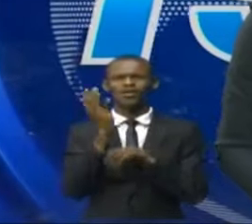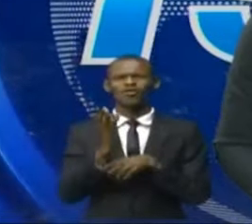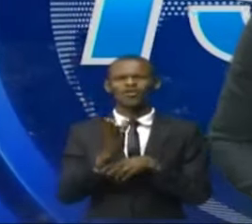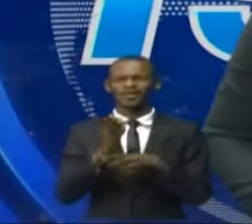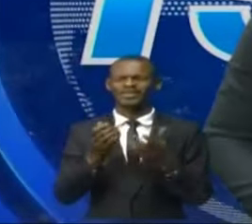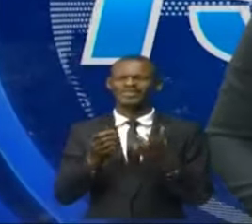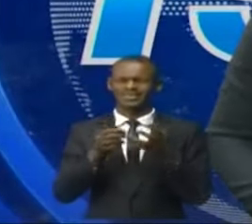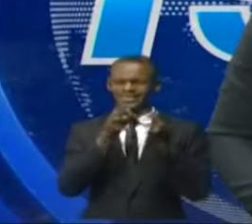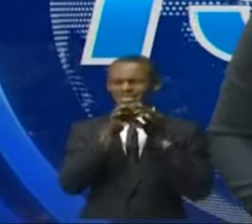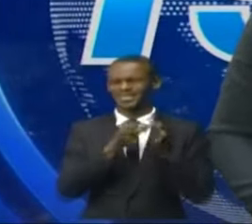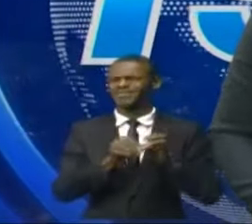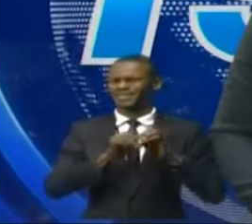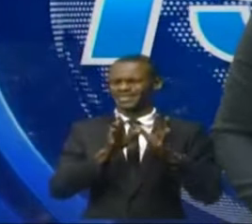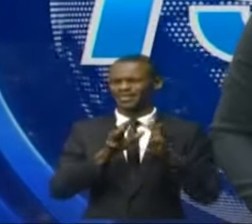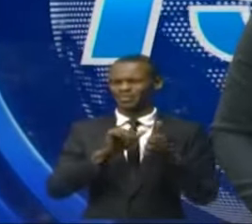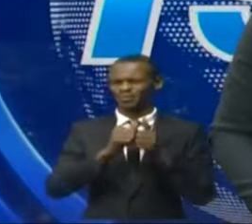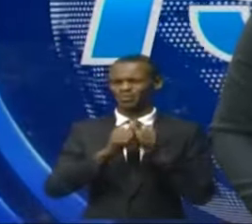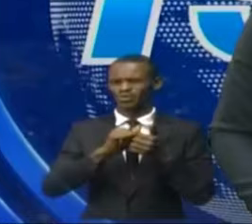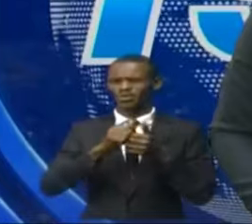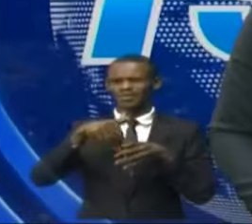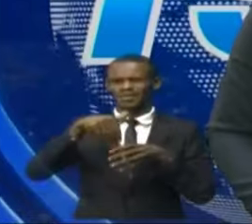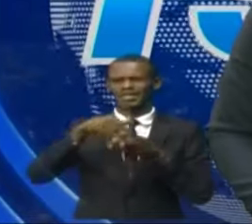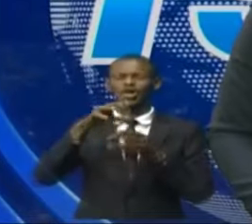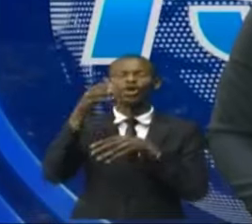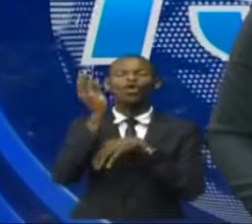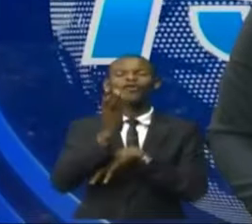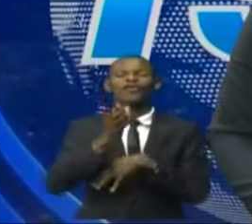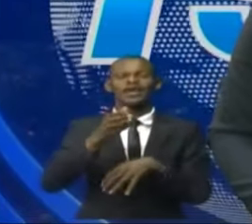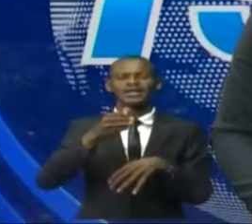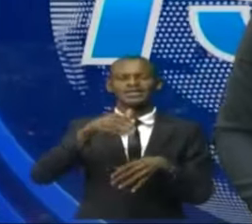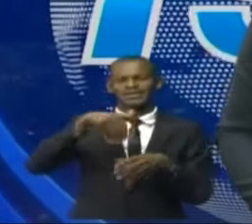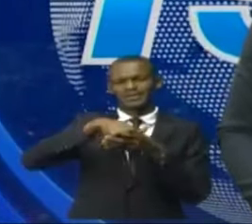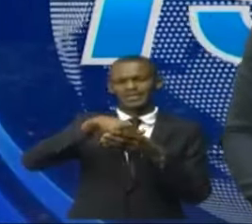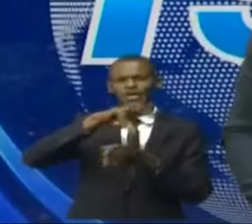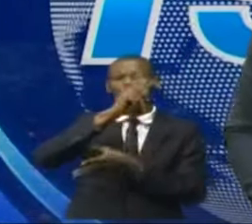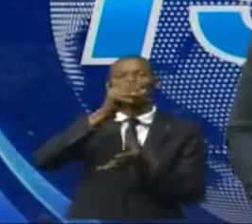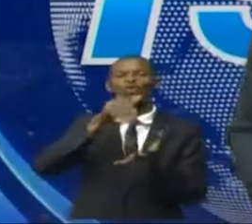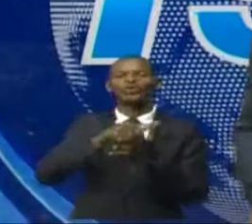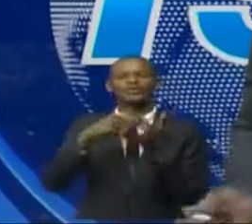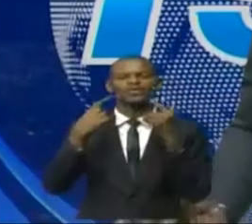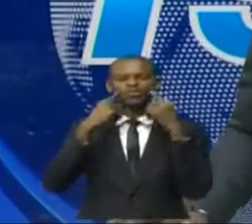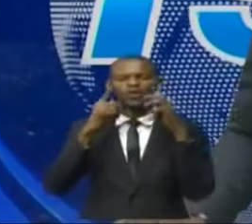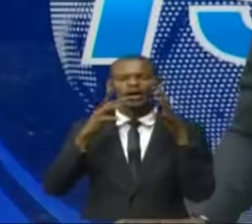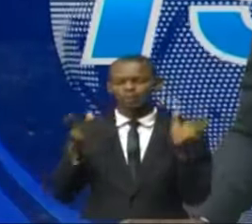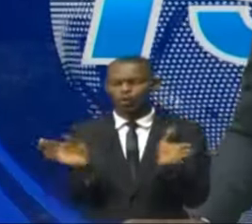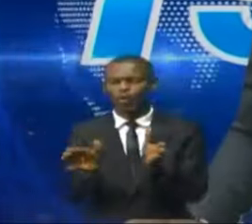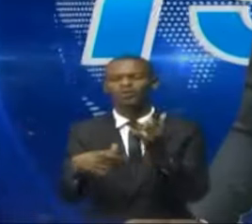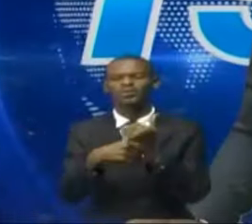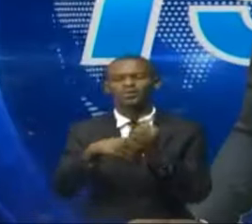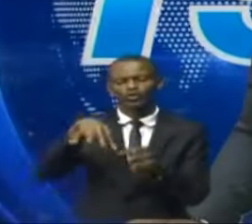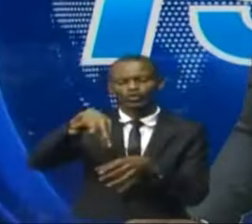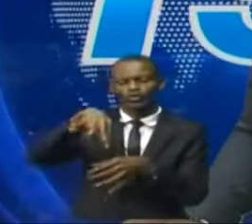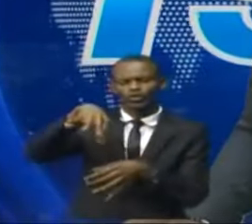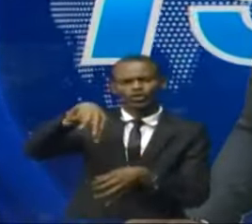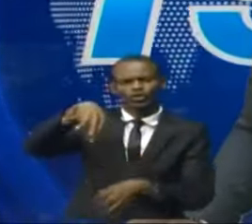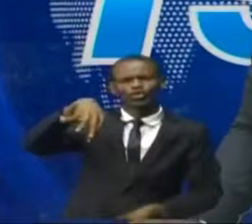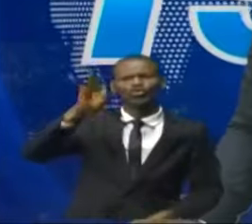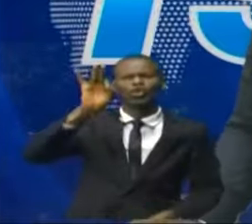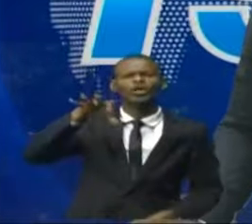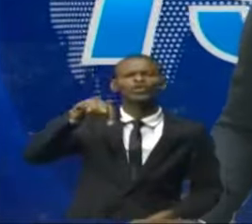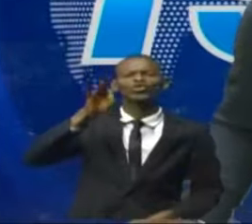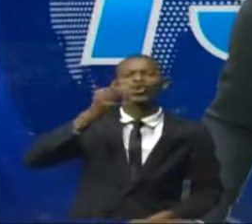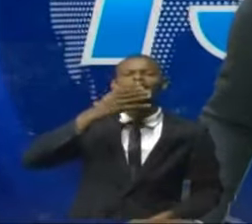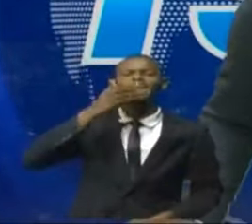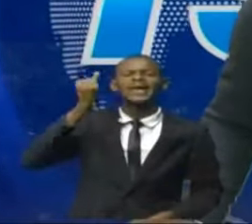sciences de santé et de développement au Congo central qui a été centrée sur le choix judiciaire pour un avenir stable. Je